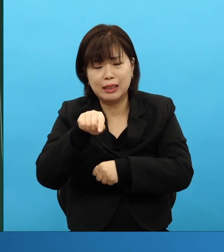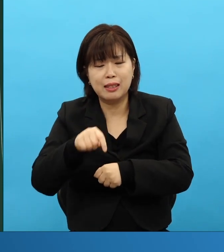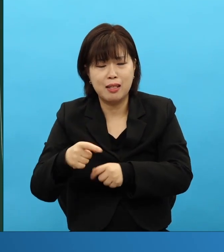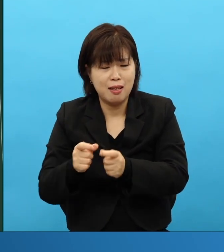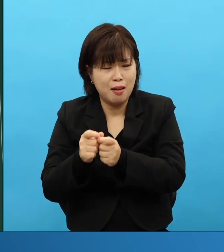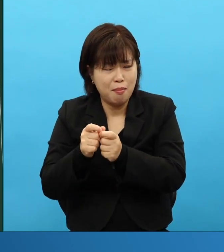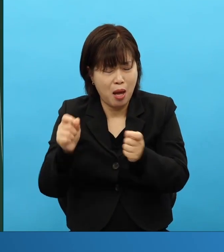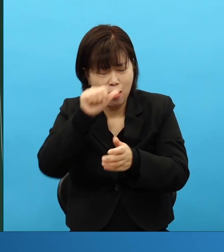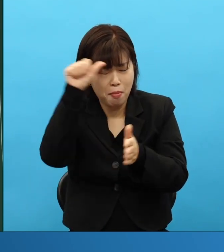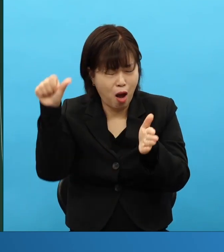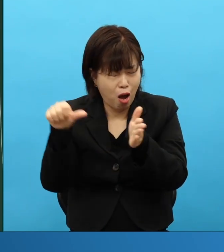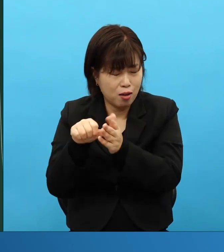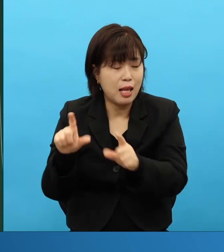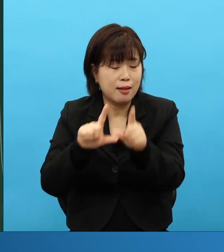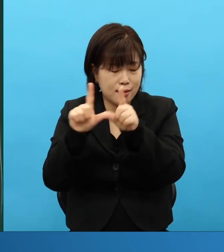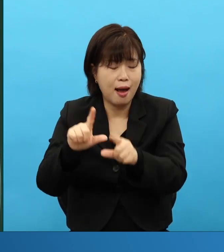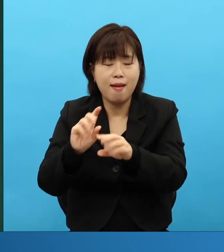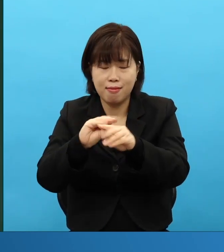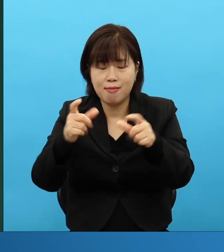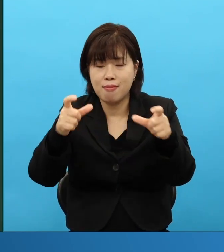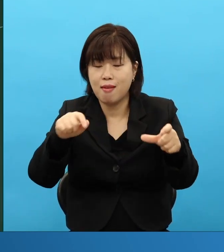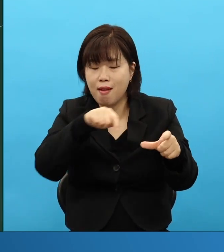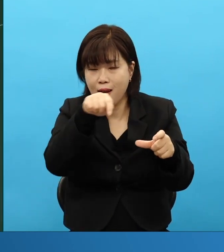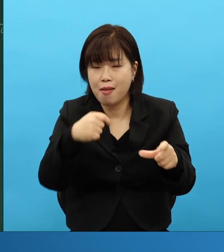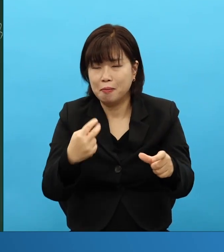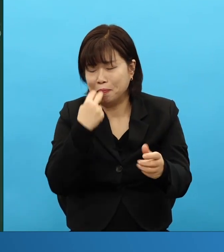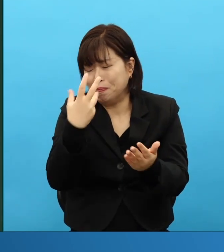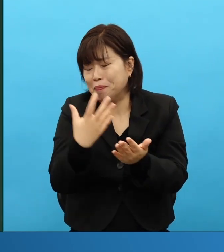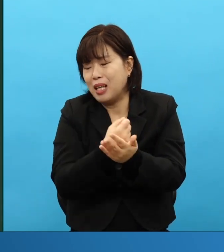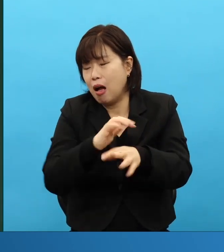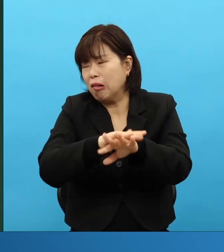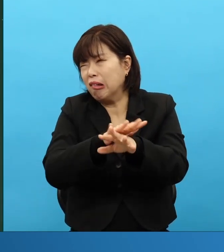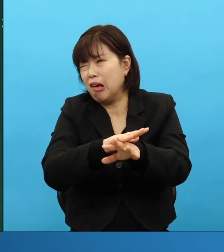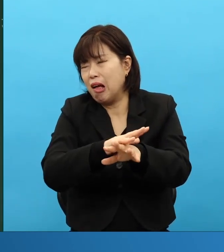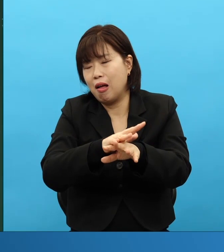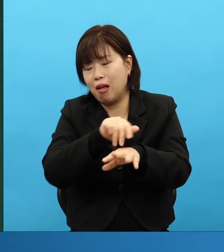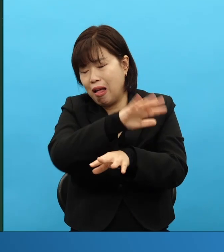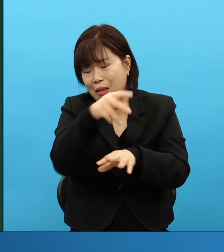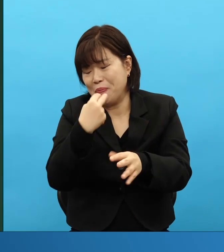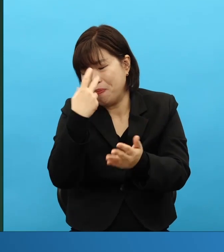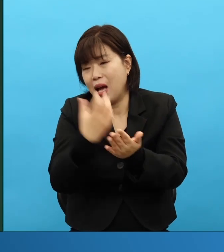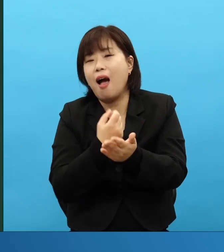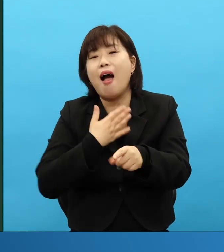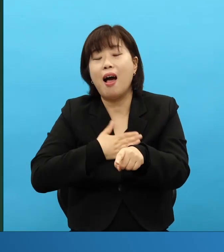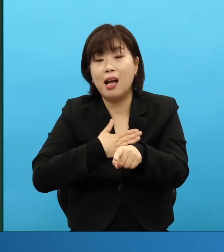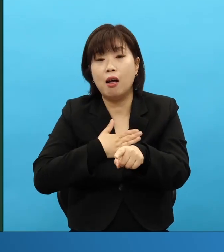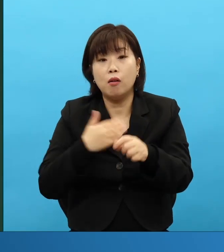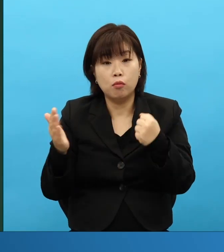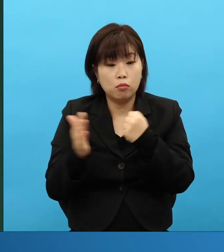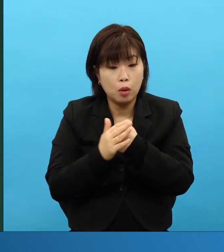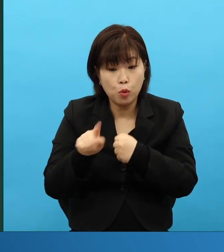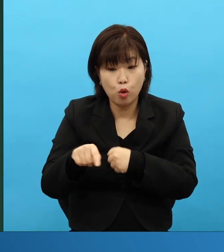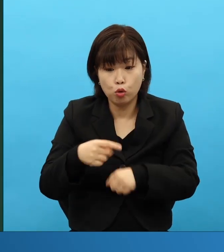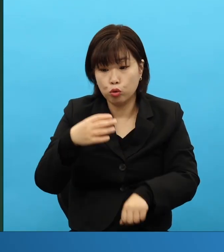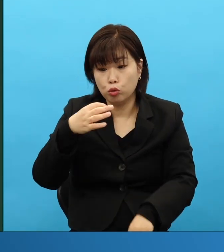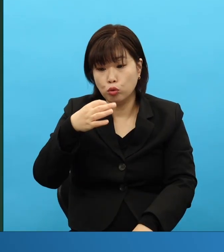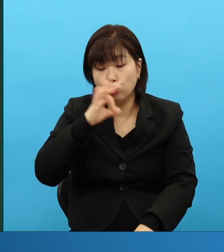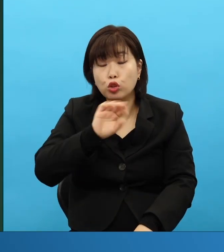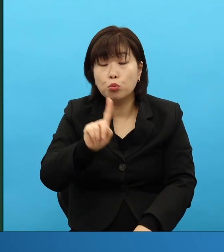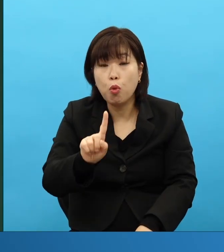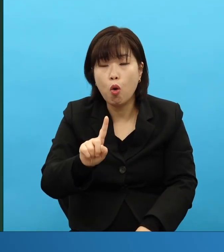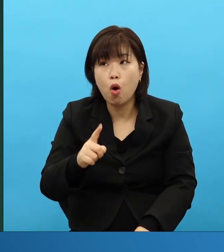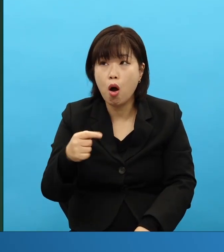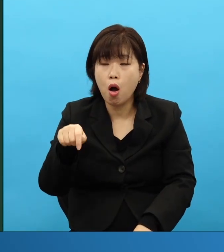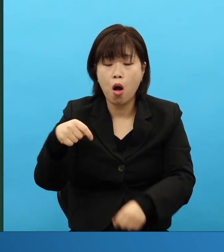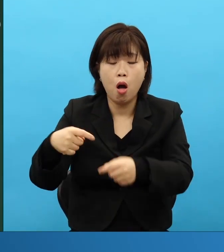여호수아의 기도가 나와. And they were about to die at that time, but we see Joshua's prayer. 그러면 태양과 달이 멈춰달라 기도해. That he prayed that the sun and the moon would